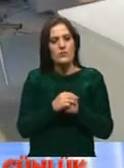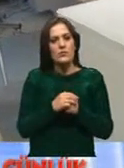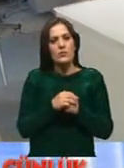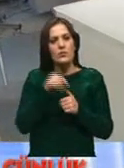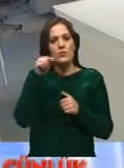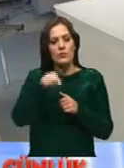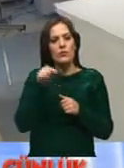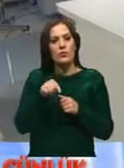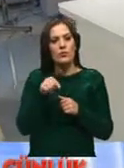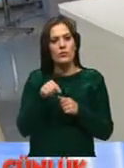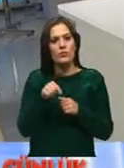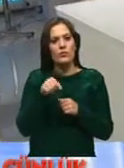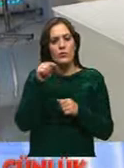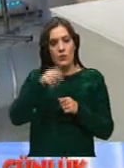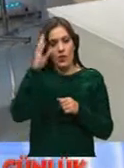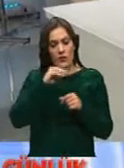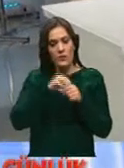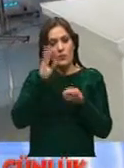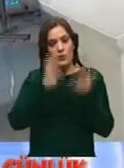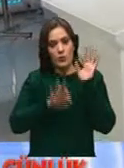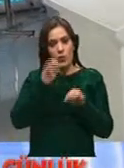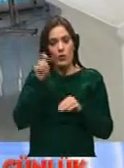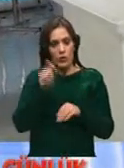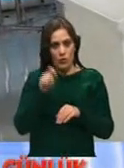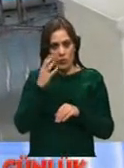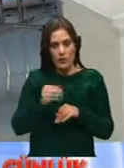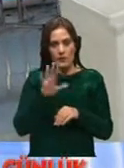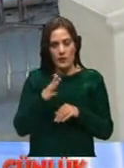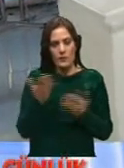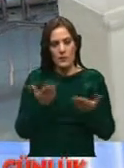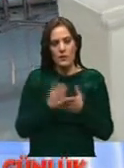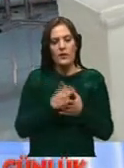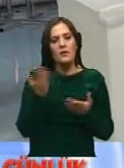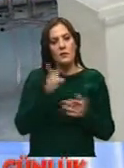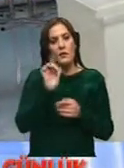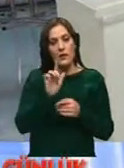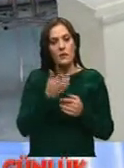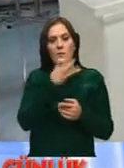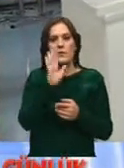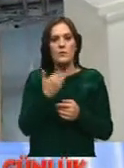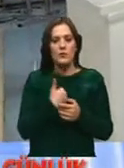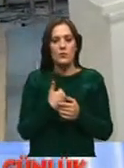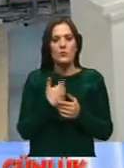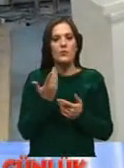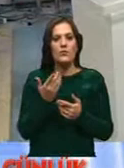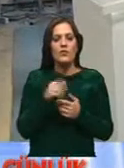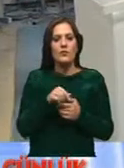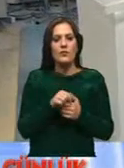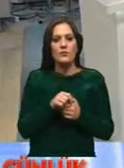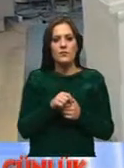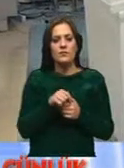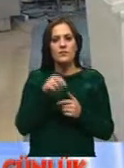mi? Bunun bu anlamda kontrolü mümkün müdür peki? Ya da gerekli midir bilmiyorum. Yani regüle etmeliyiz.